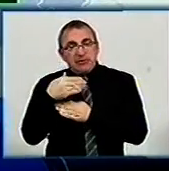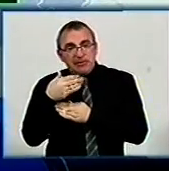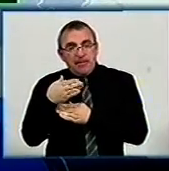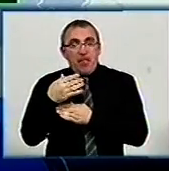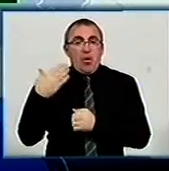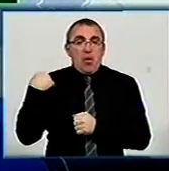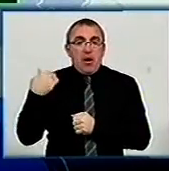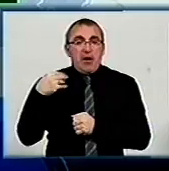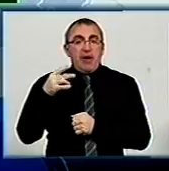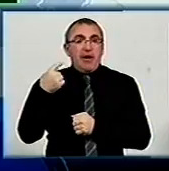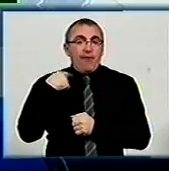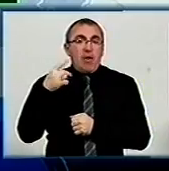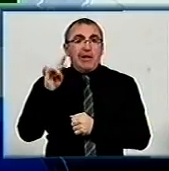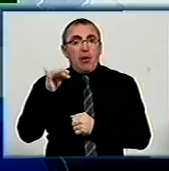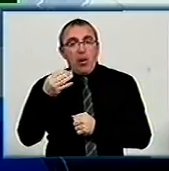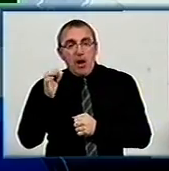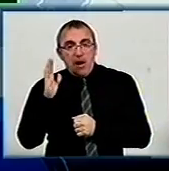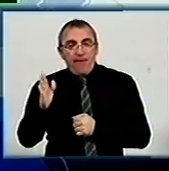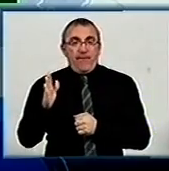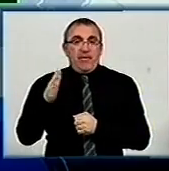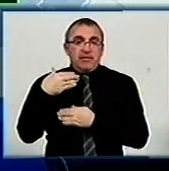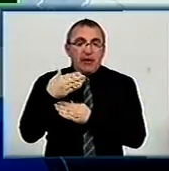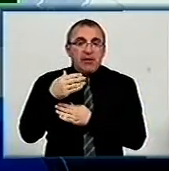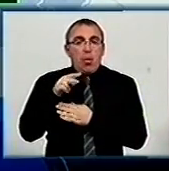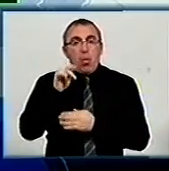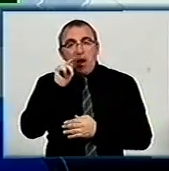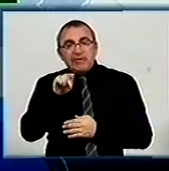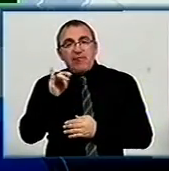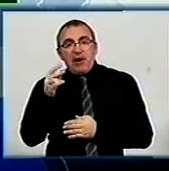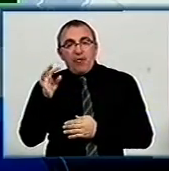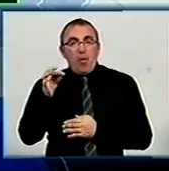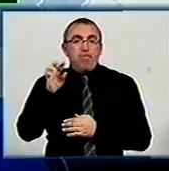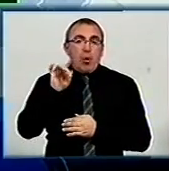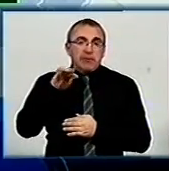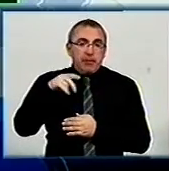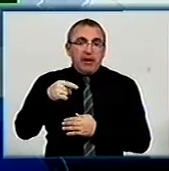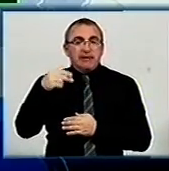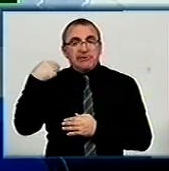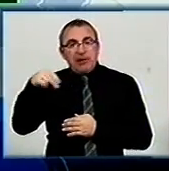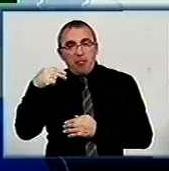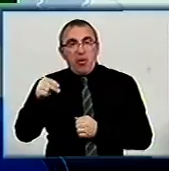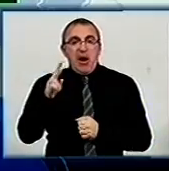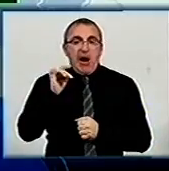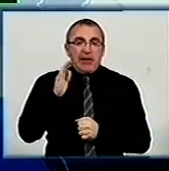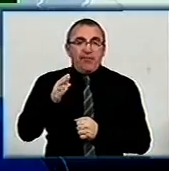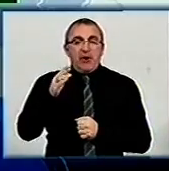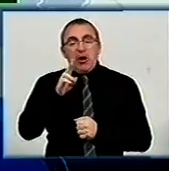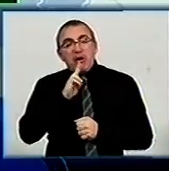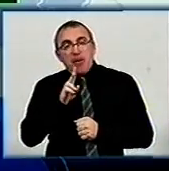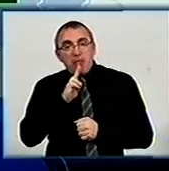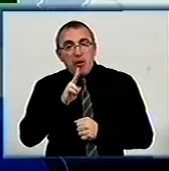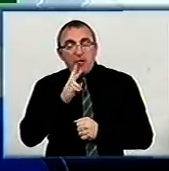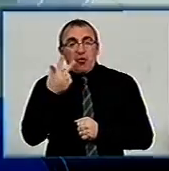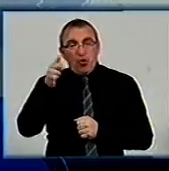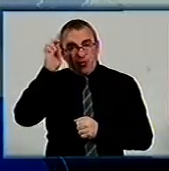Олександрівка – Кіровоград – Миколаїв, Знам'янка – Луганськ – Ізварино, Бориспіль – Запоріжжя, Канів – Кременчук. Ускладненим проїзд залишається на